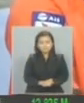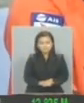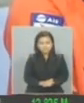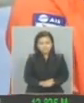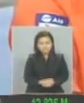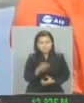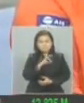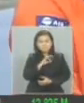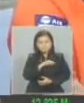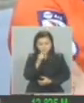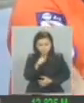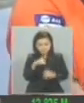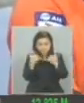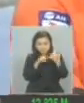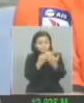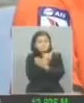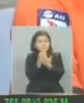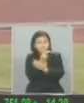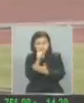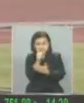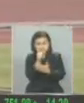ก็ดีอะค่ะราชบุรีเล่นได้ดีค่ะ